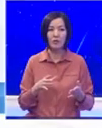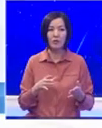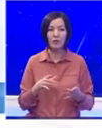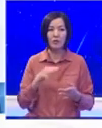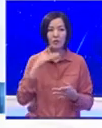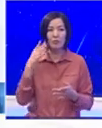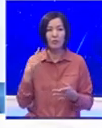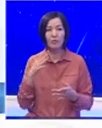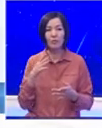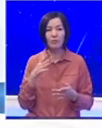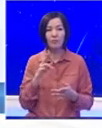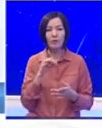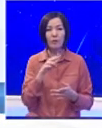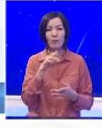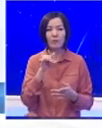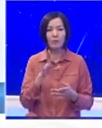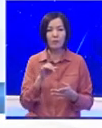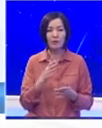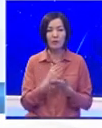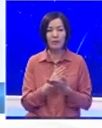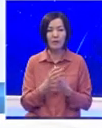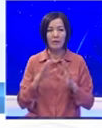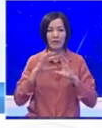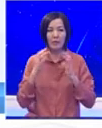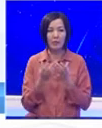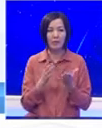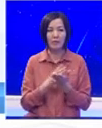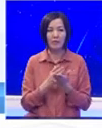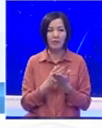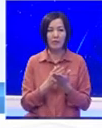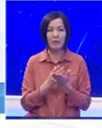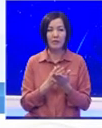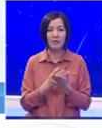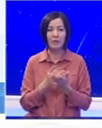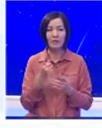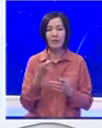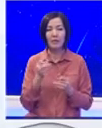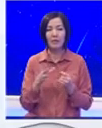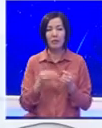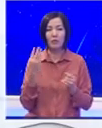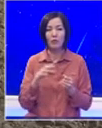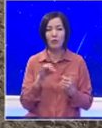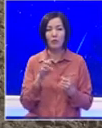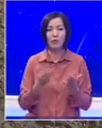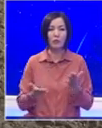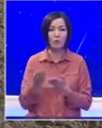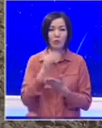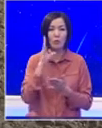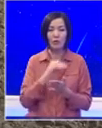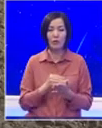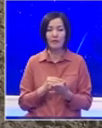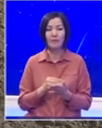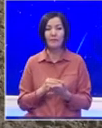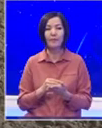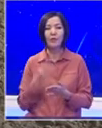бар, брокколиң бар. Домалақ алаңында не капуста, ол гектарына 30 тоннаға дейін береді ғой. Ал даланың төсін